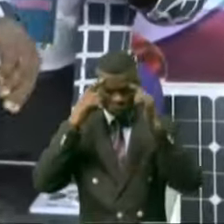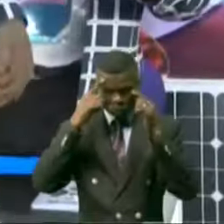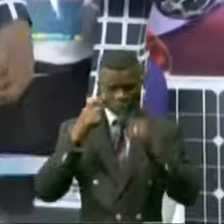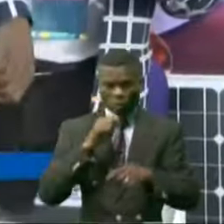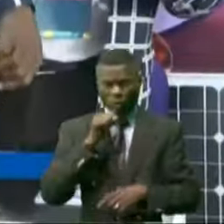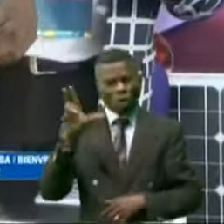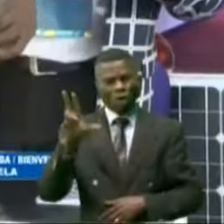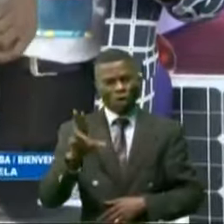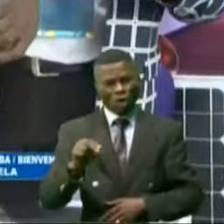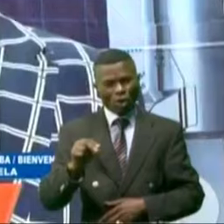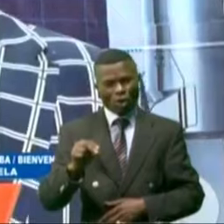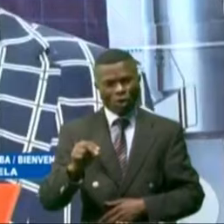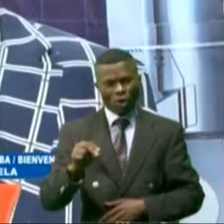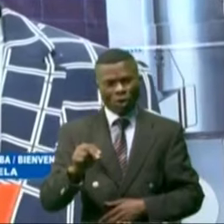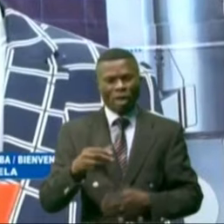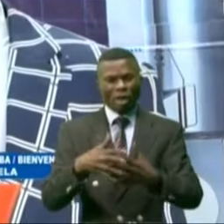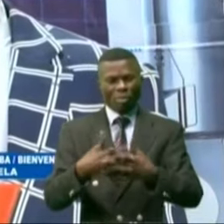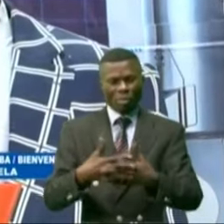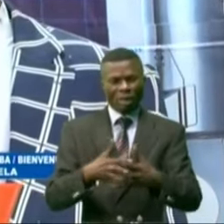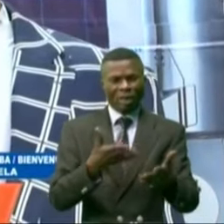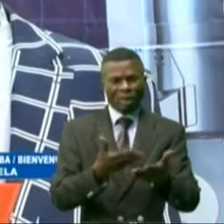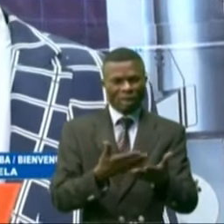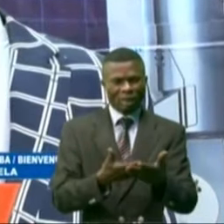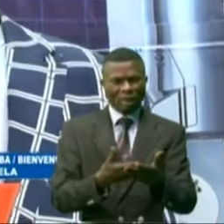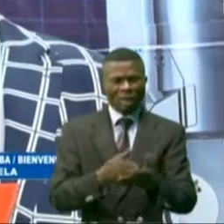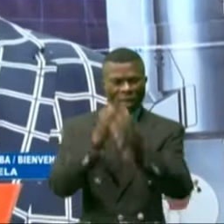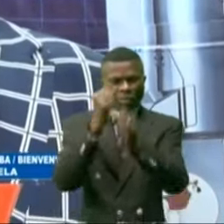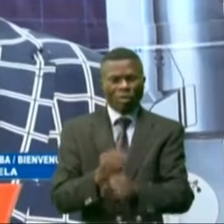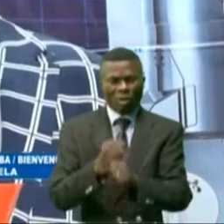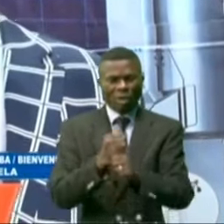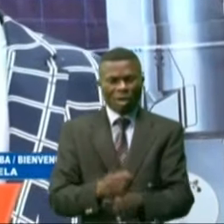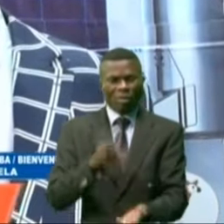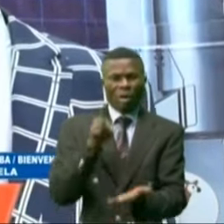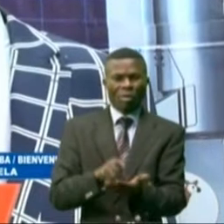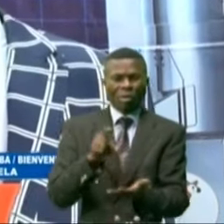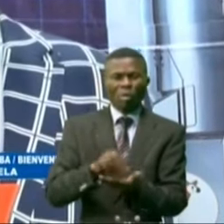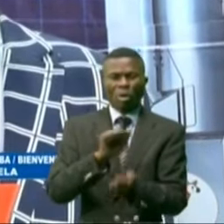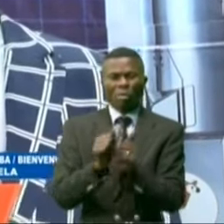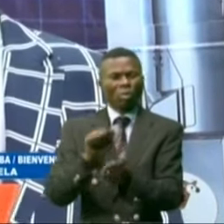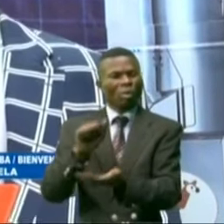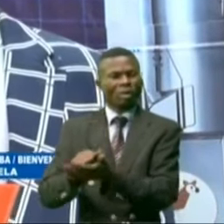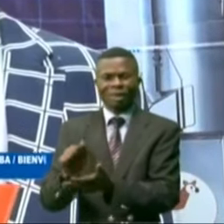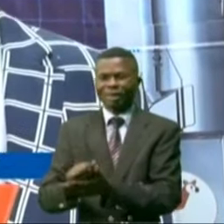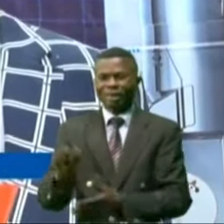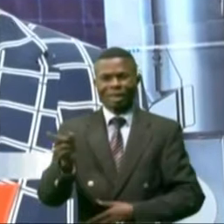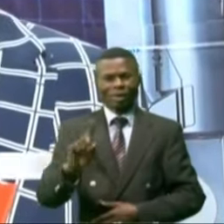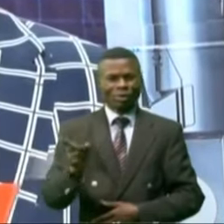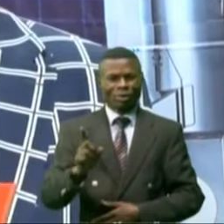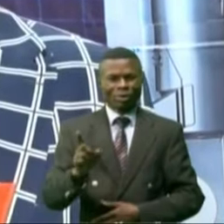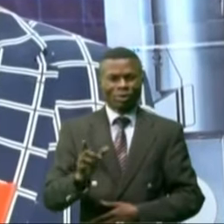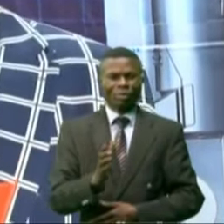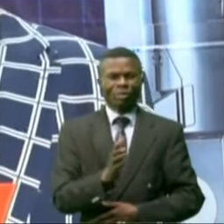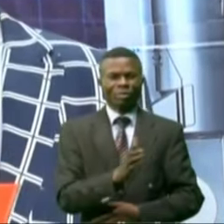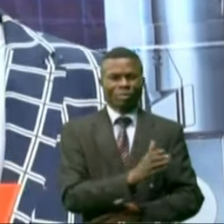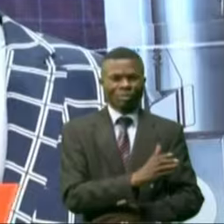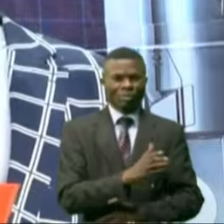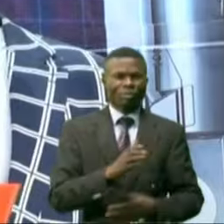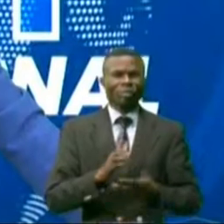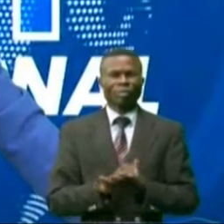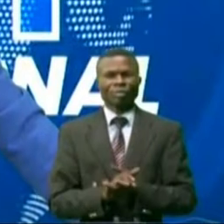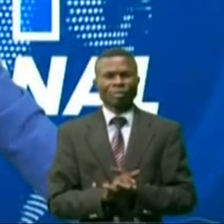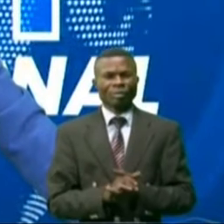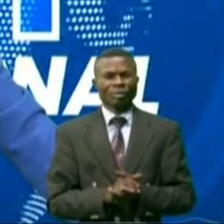que non, les machines pour piler les condoms, des problèmes comme ceci, cela, ces problèmes-là sont résolus.